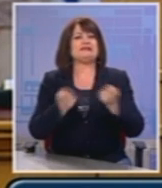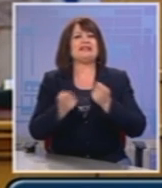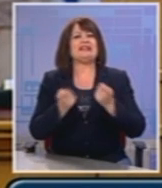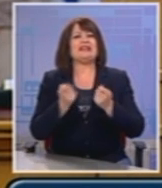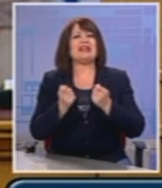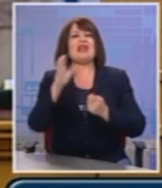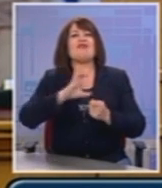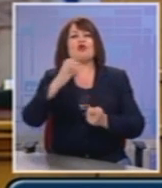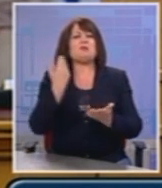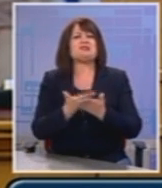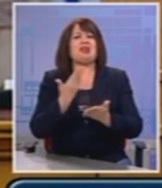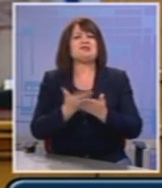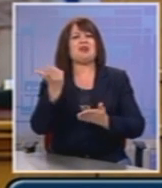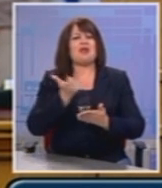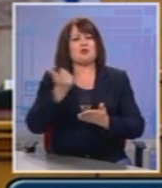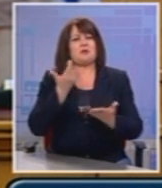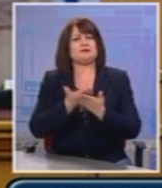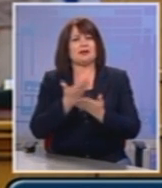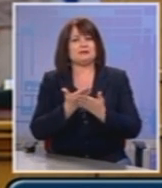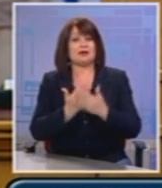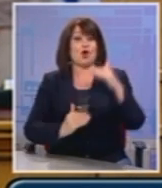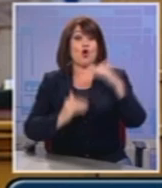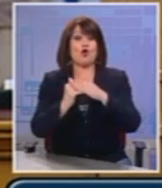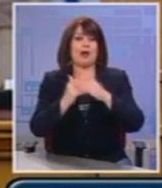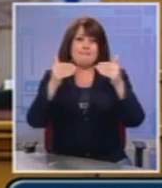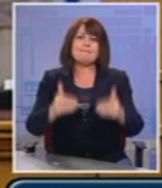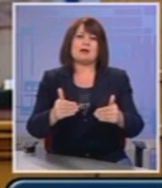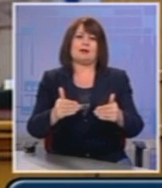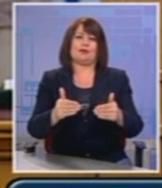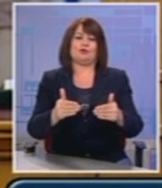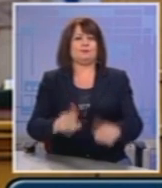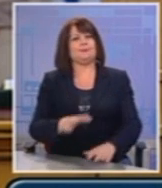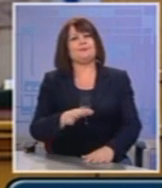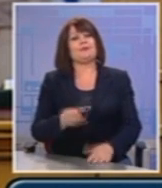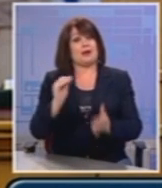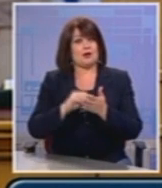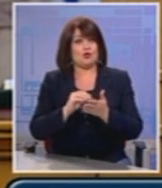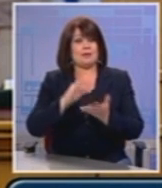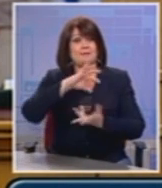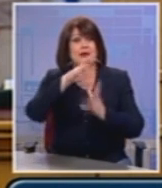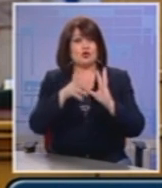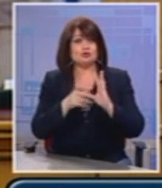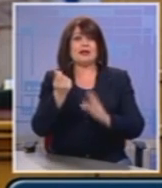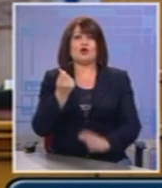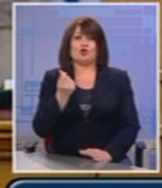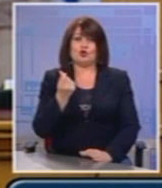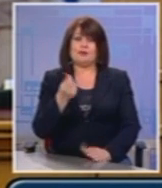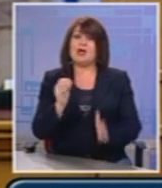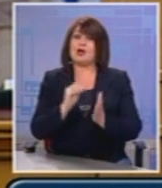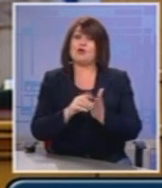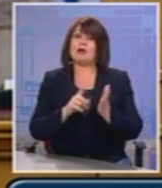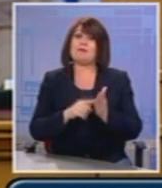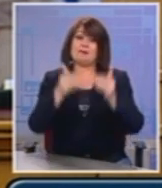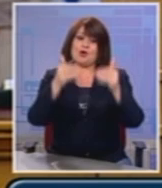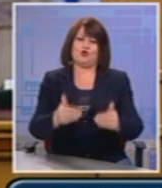πιστωτών και το γεγονός ότι η παγκόσμια οικονομία επίσης πρέπει να